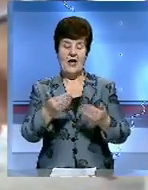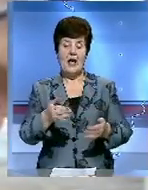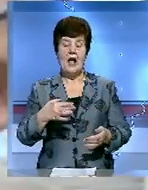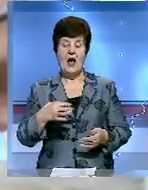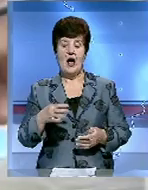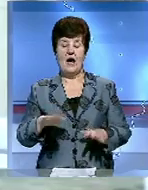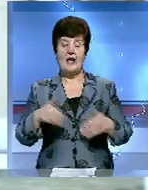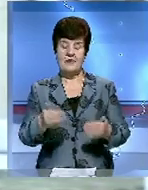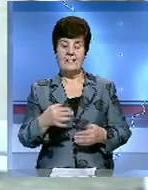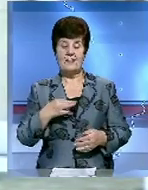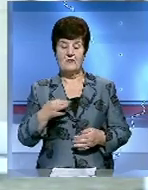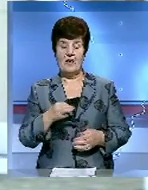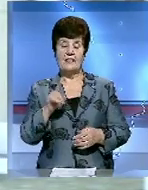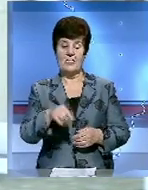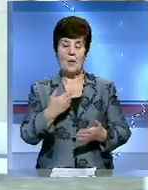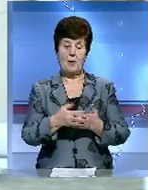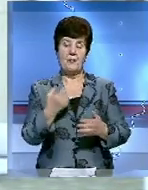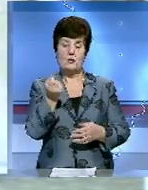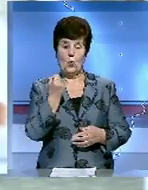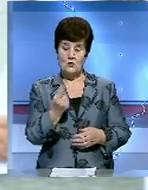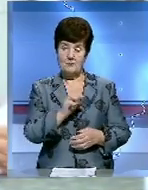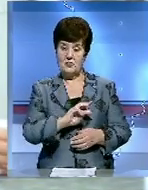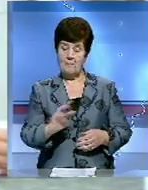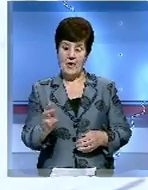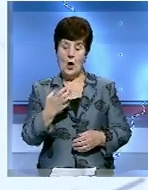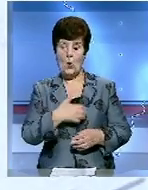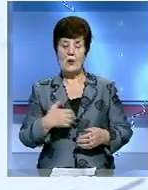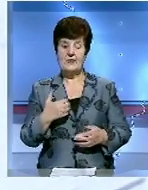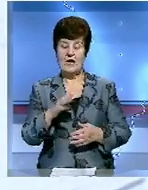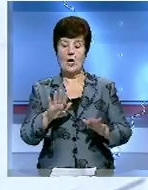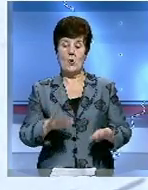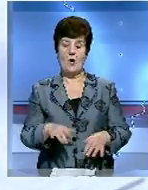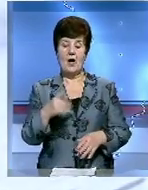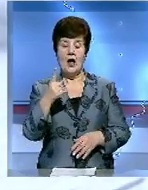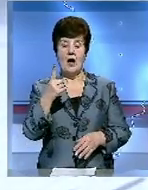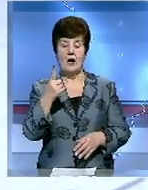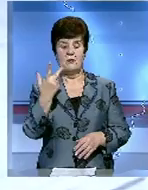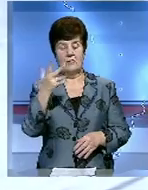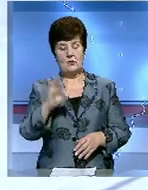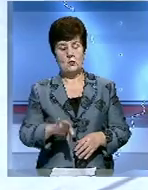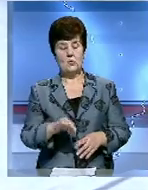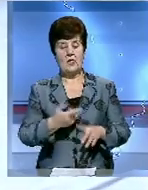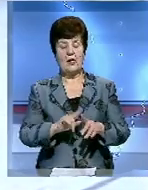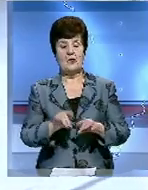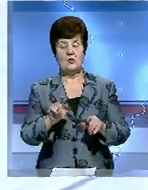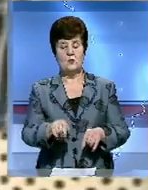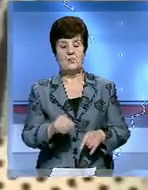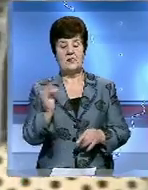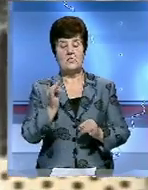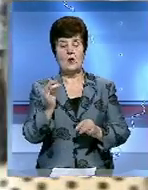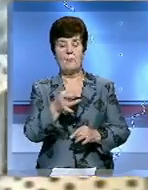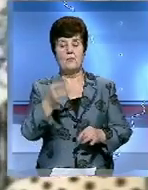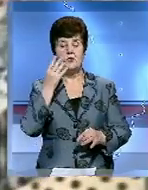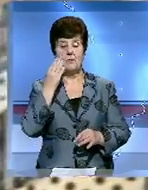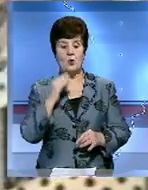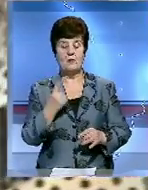electoral, iar din aproximativ 11.000 de consilieri locali, puțin peste 3% au ajuns în fotoliul de consilier. În istoria Republicii Moldova, niciun